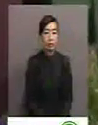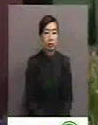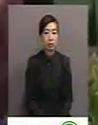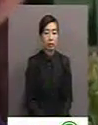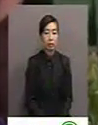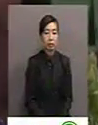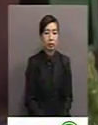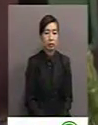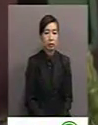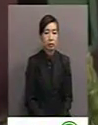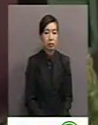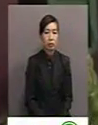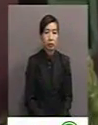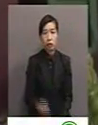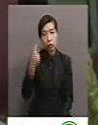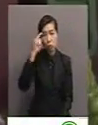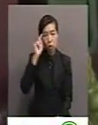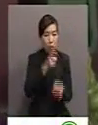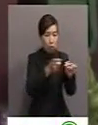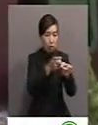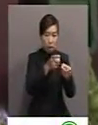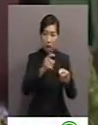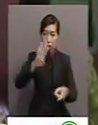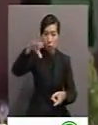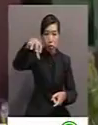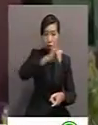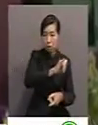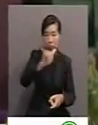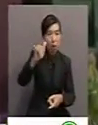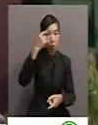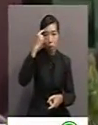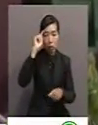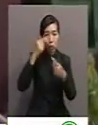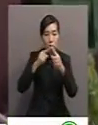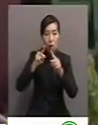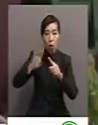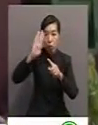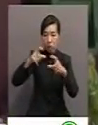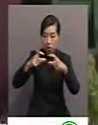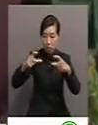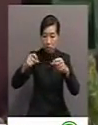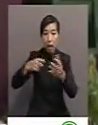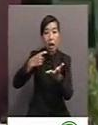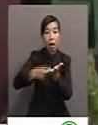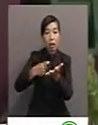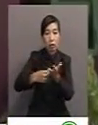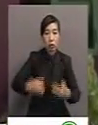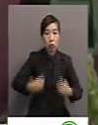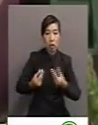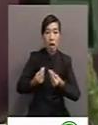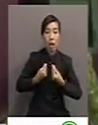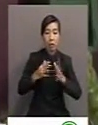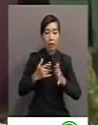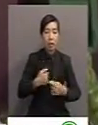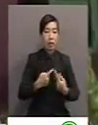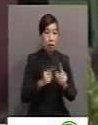ขายังไม่ทราบว่าเข้าบริษัทหรือเปล่าแต่กรมธรรม์เรายังไม่ออกบริษัทจะไม่ออกกรมธรรม์ประกันชีวิตให ้ ที่เรามาเรียกร้อง